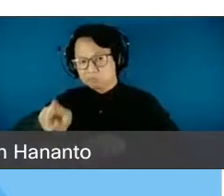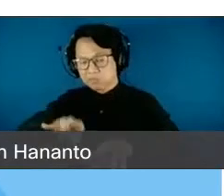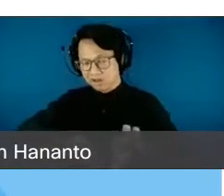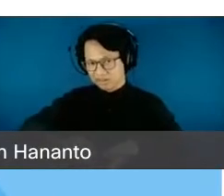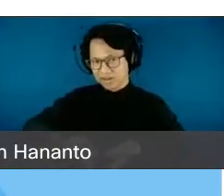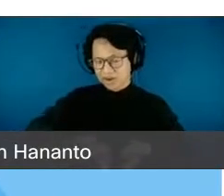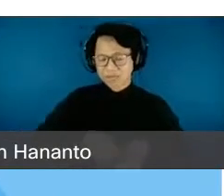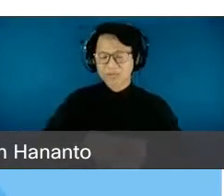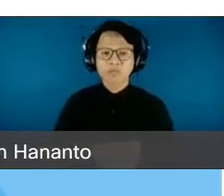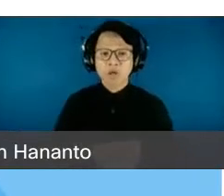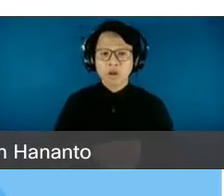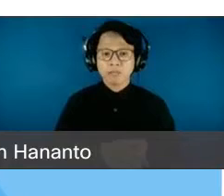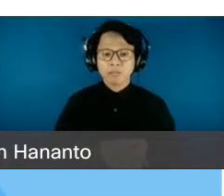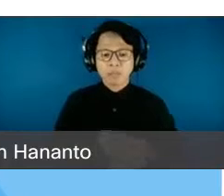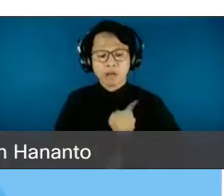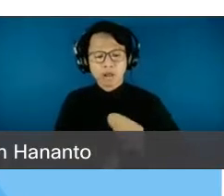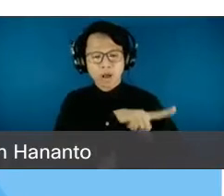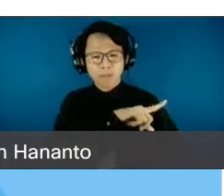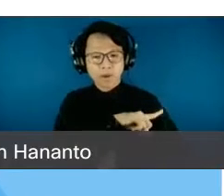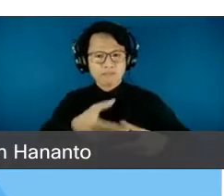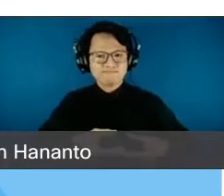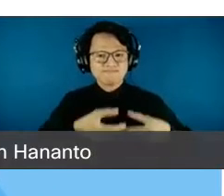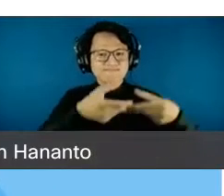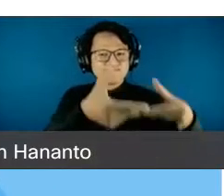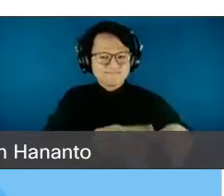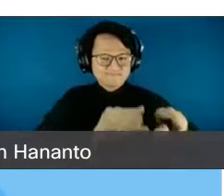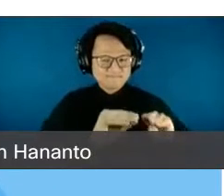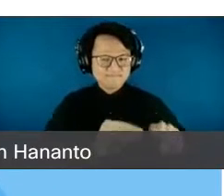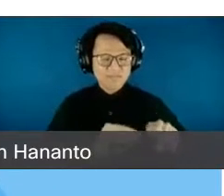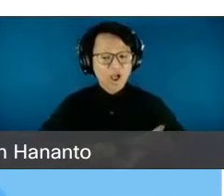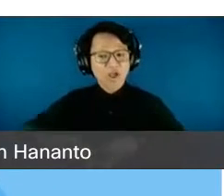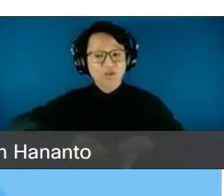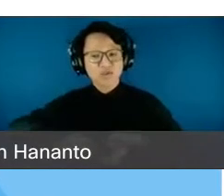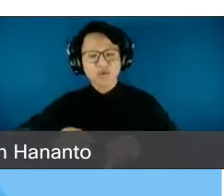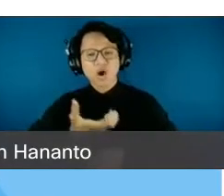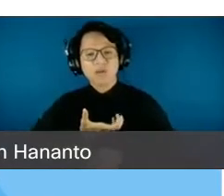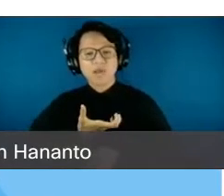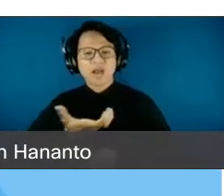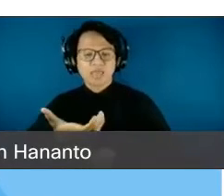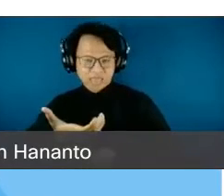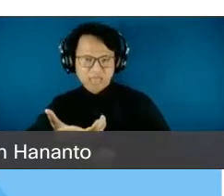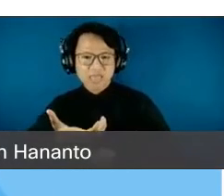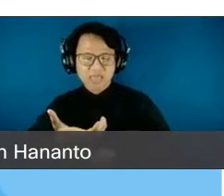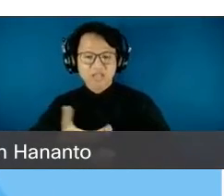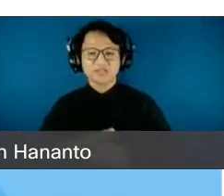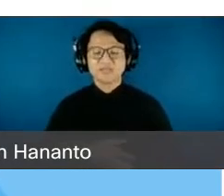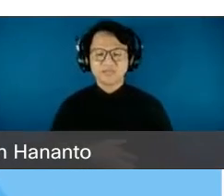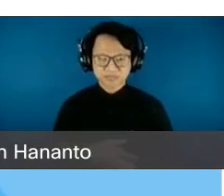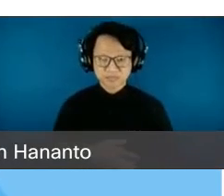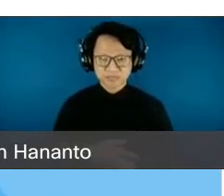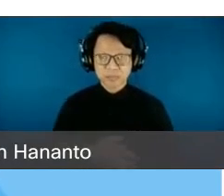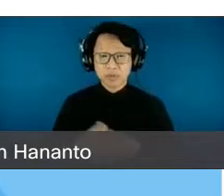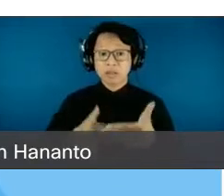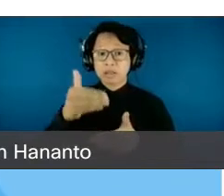yang kita berikan itu sesuai dengan minat dan bakat dari anak tersebut, dan dilanjutkan dengan